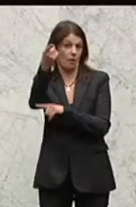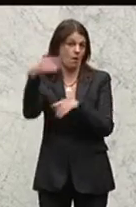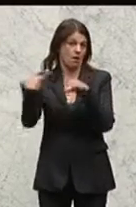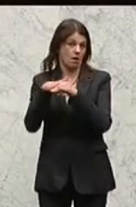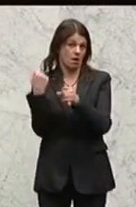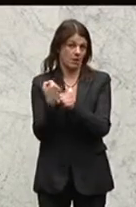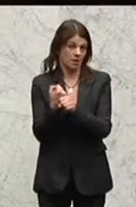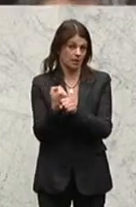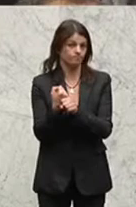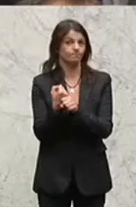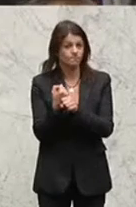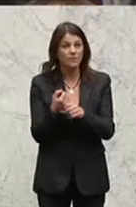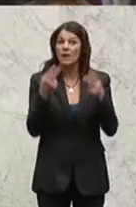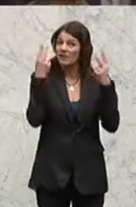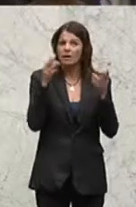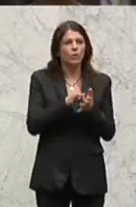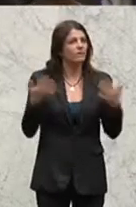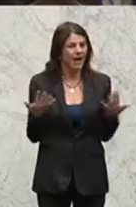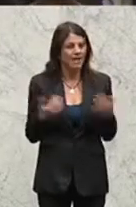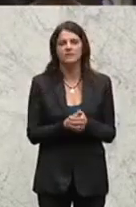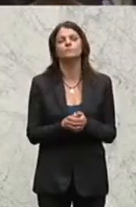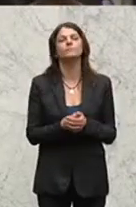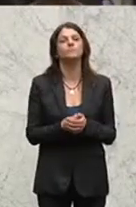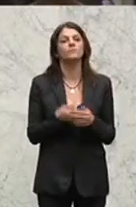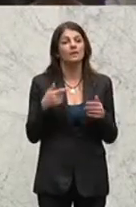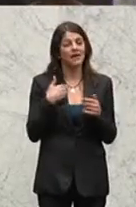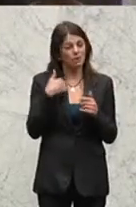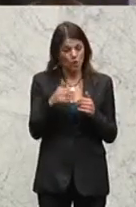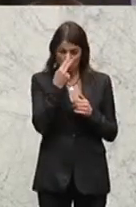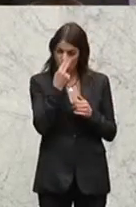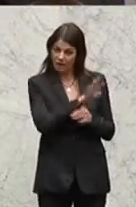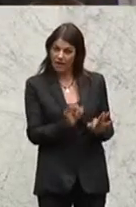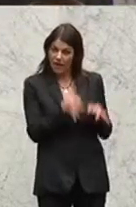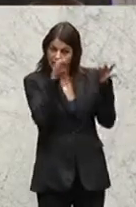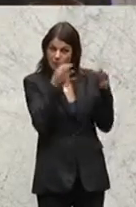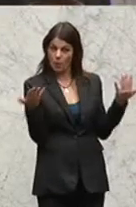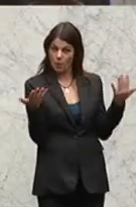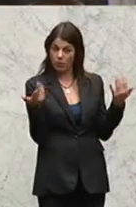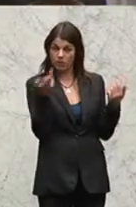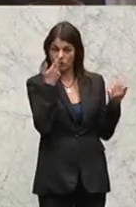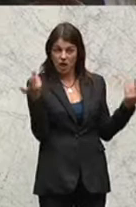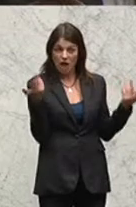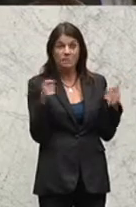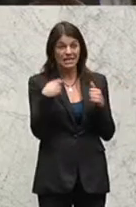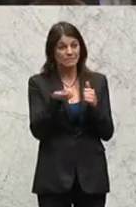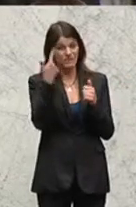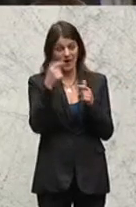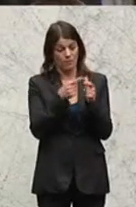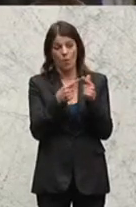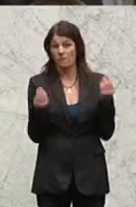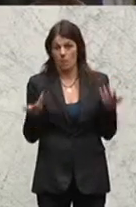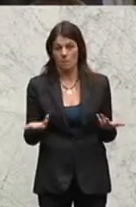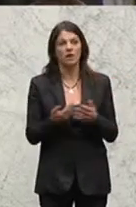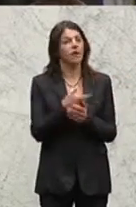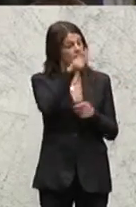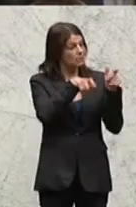wollen. Der wesentliche Punkt ist, dass wir bei der Qualifikation ansetzen müssen, nämlich in aus zwei Gesichtspunkten. Einerseits die